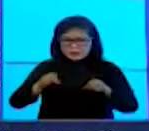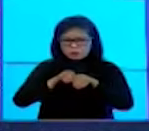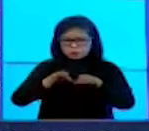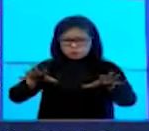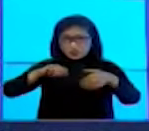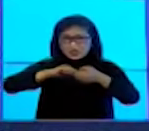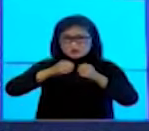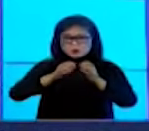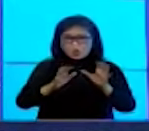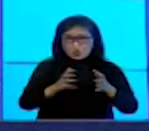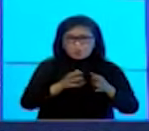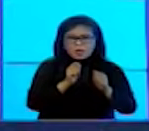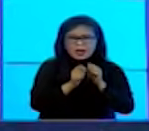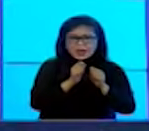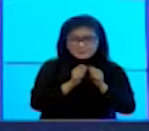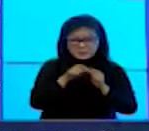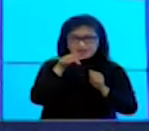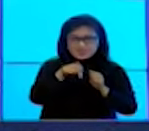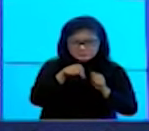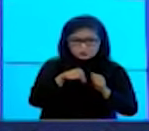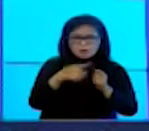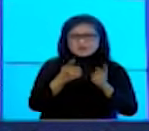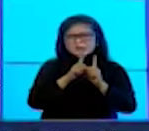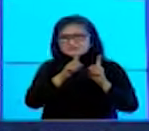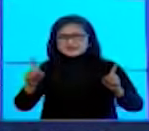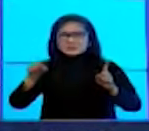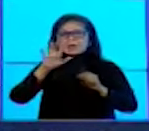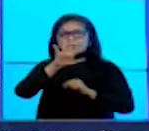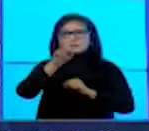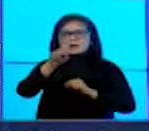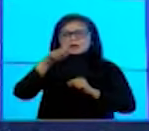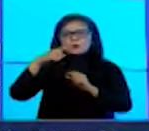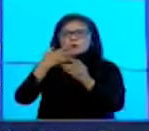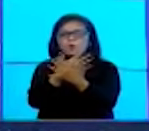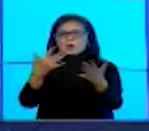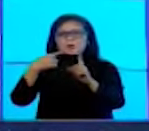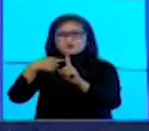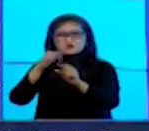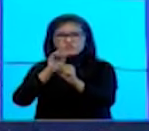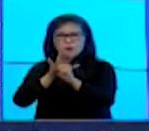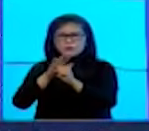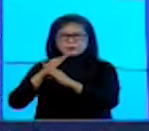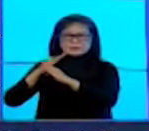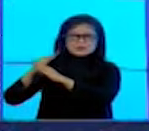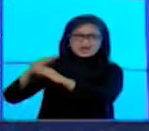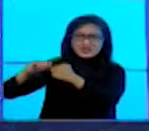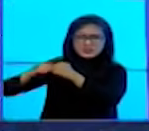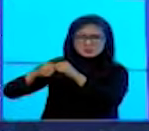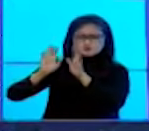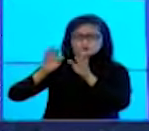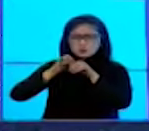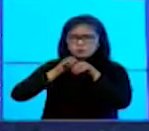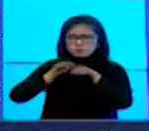bihalal Lebaran. Dan dari hasil tracing, 51 warga positif COVID-19. Mencegah kasus meluas,